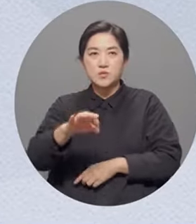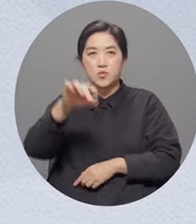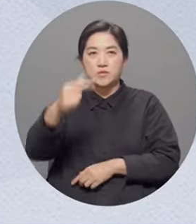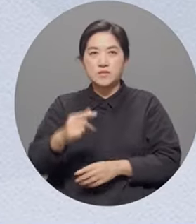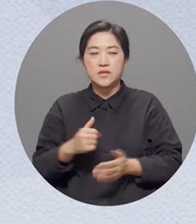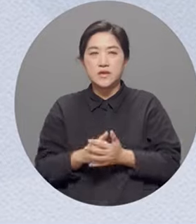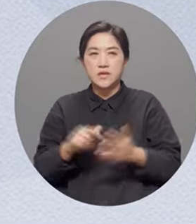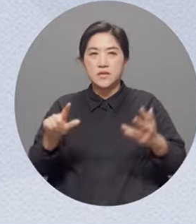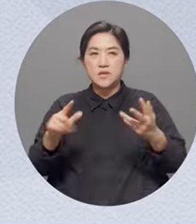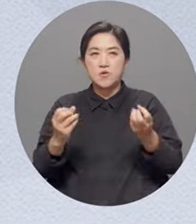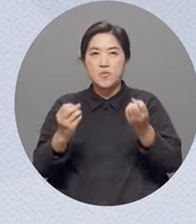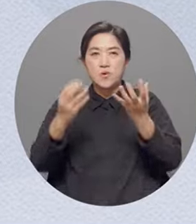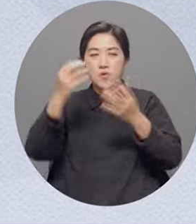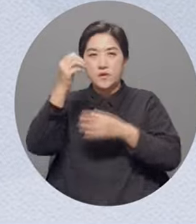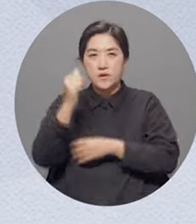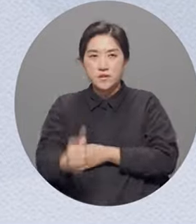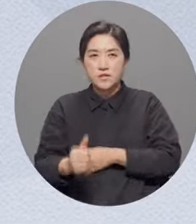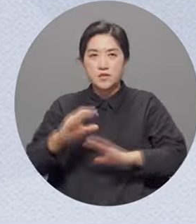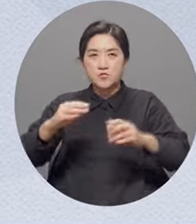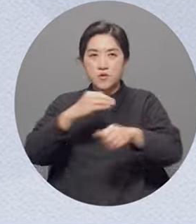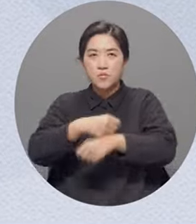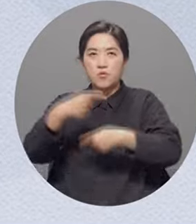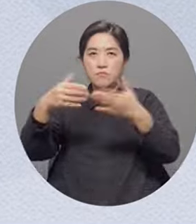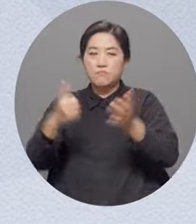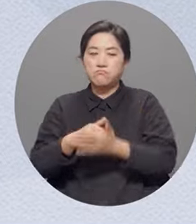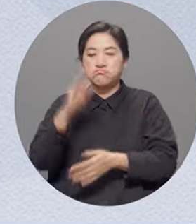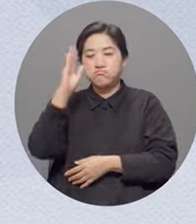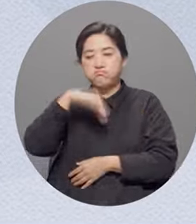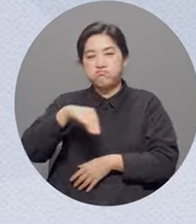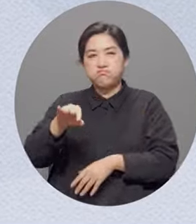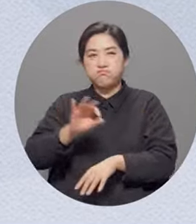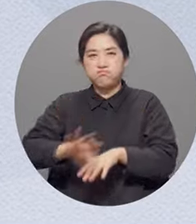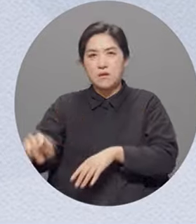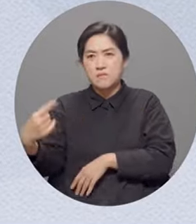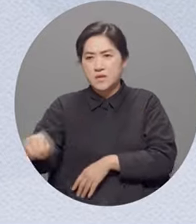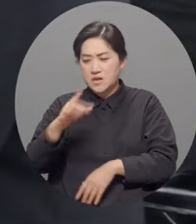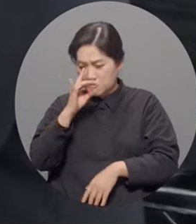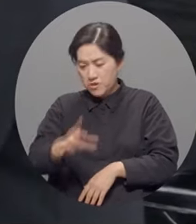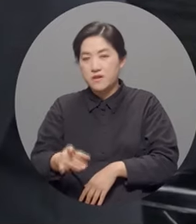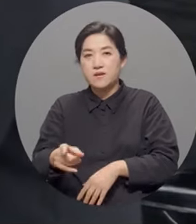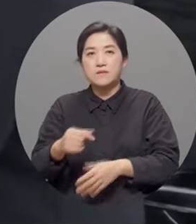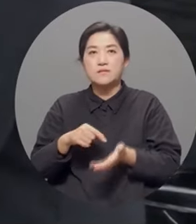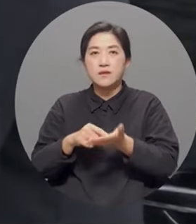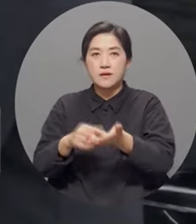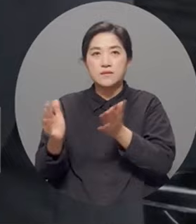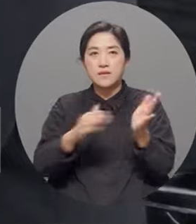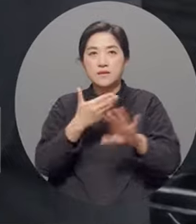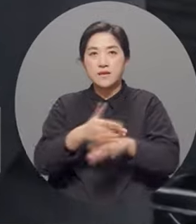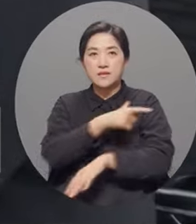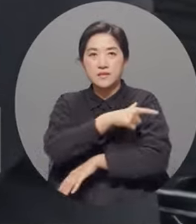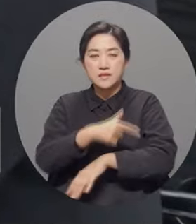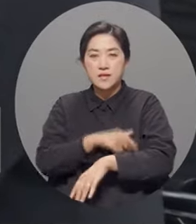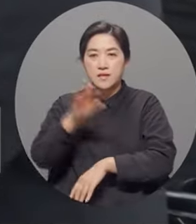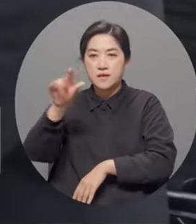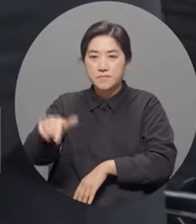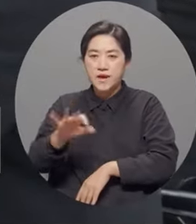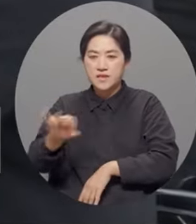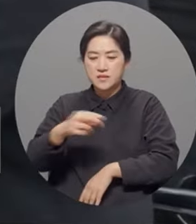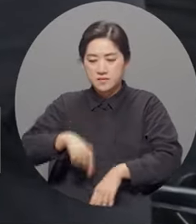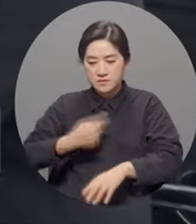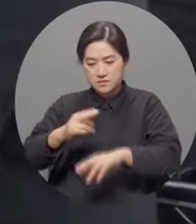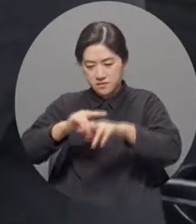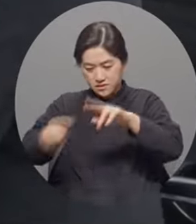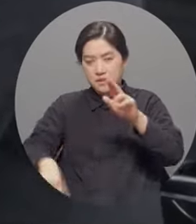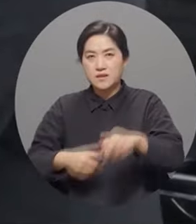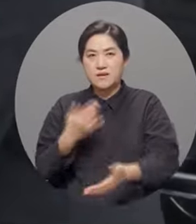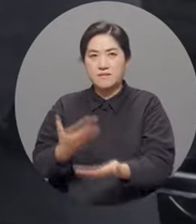광복회장은 국가보훈부가 너무 안이하다면서 임명 재고를 요구했고 다른 이사들도 박 소장의 자진 사퇴를